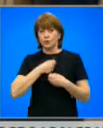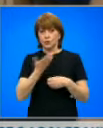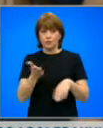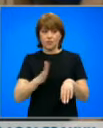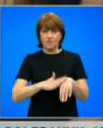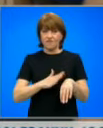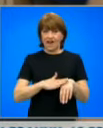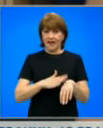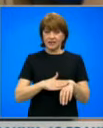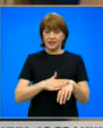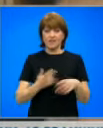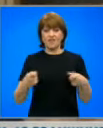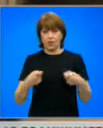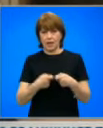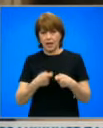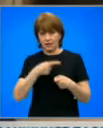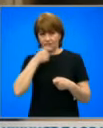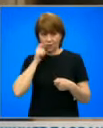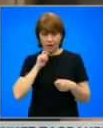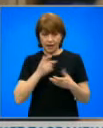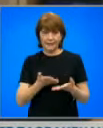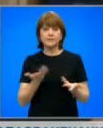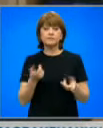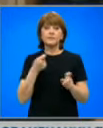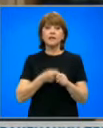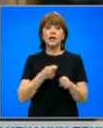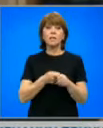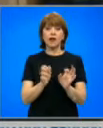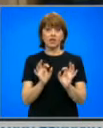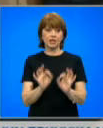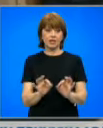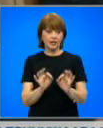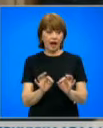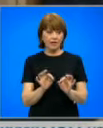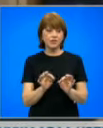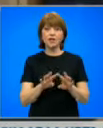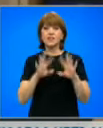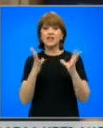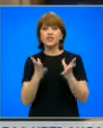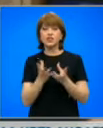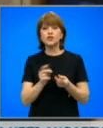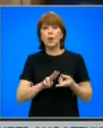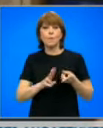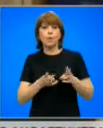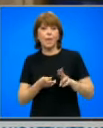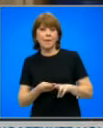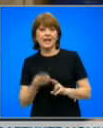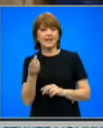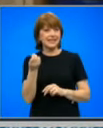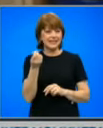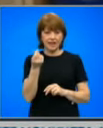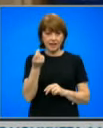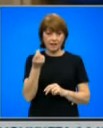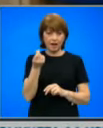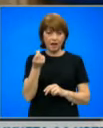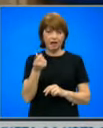фактори покрай и войната в Украйна, да направят така, че всички промени с цените